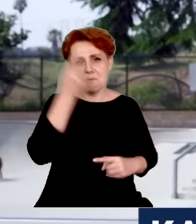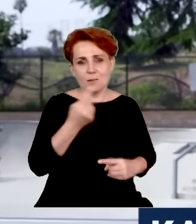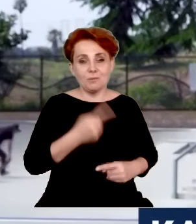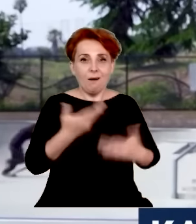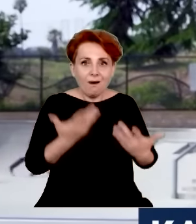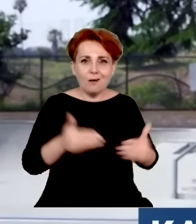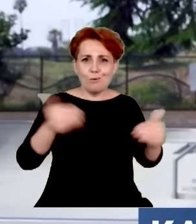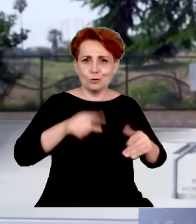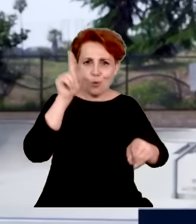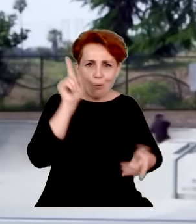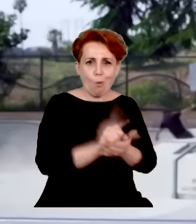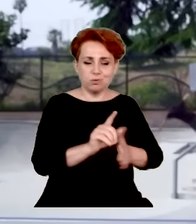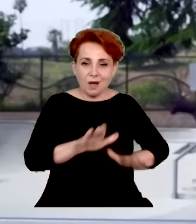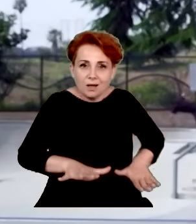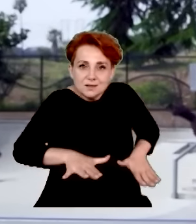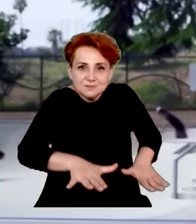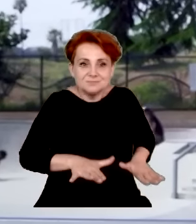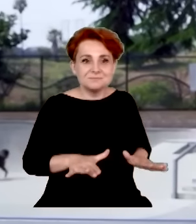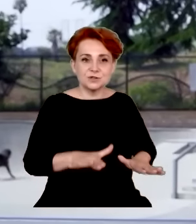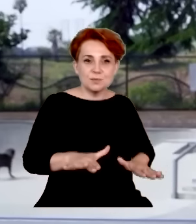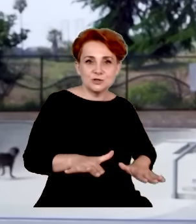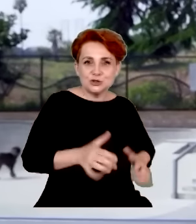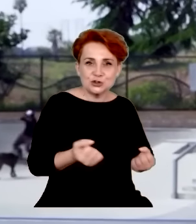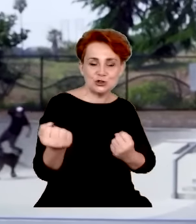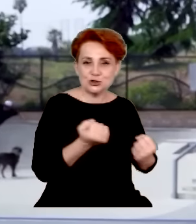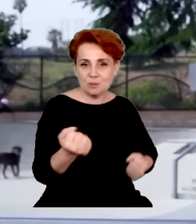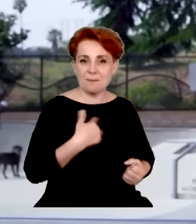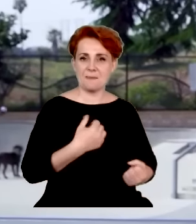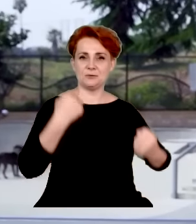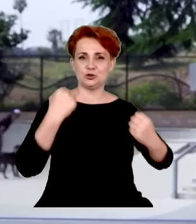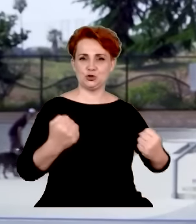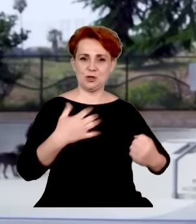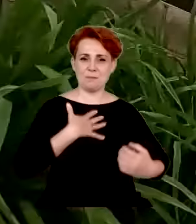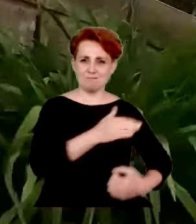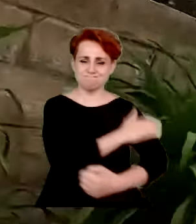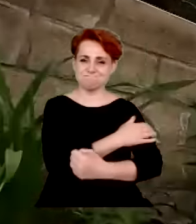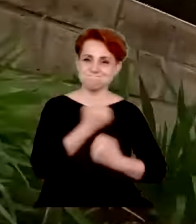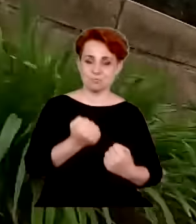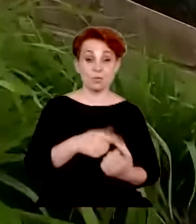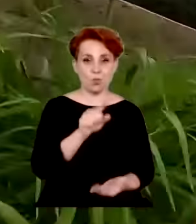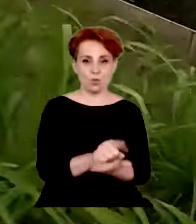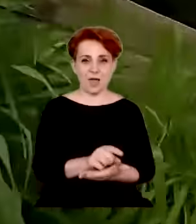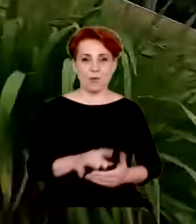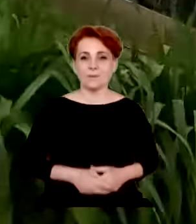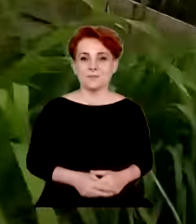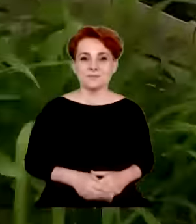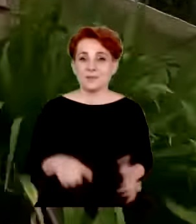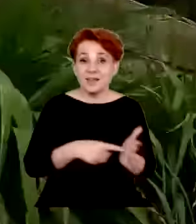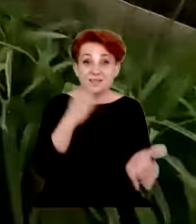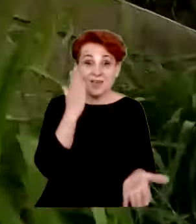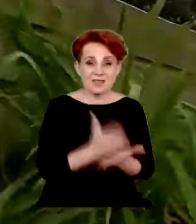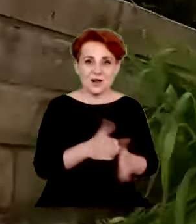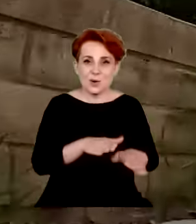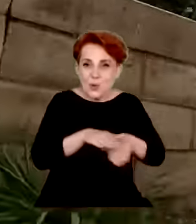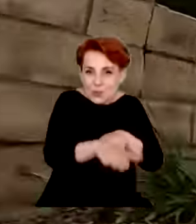na rękach i balansować ciałem tak, żeby się utrzymać. Jestem silna, mam moc na ręce, więc się udało. Kania nie tylko jeździ na desce, ale też gra